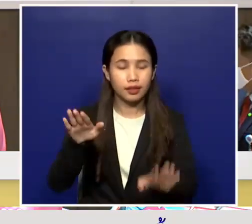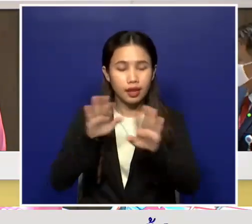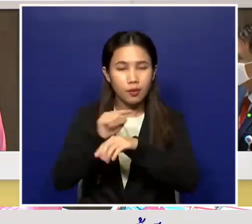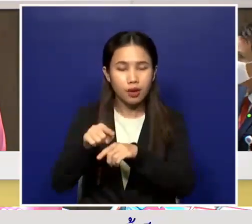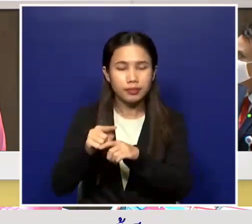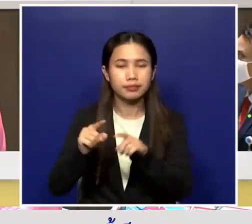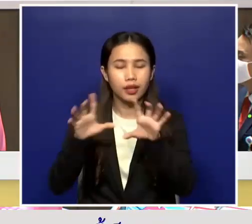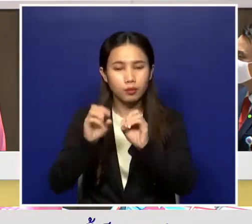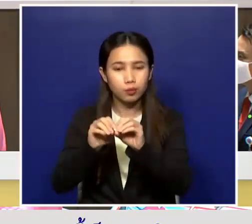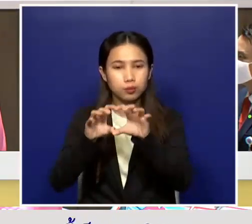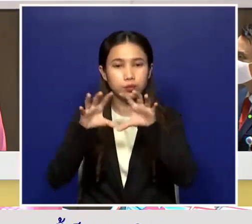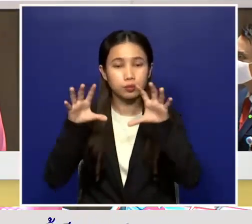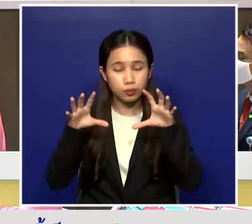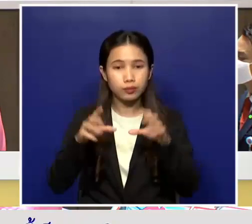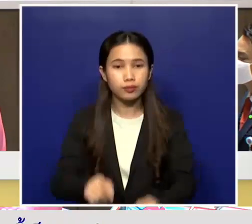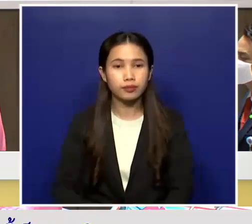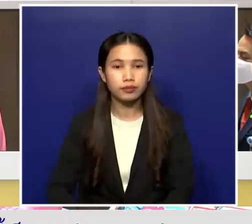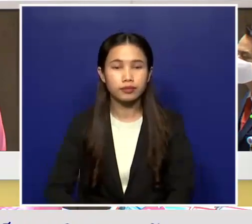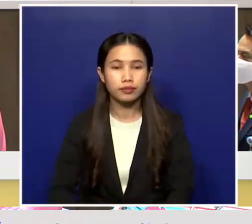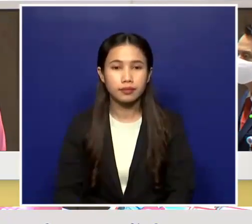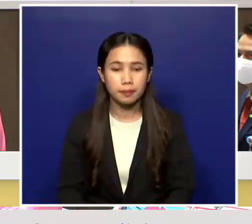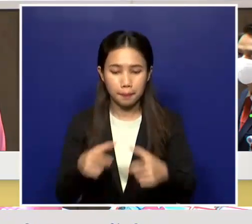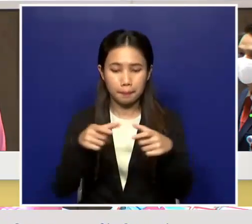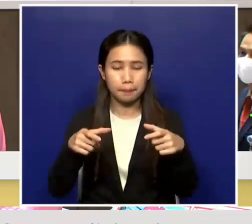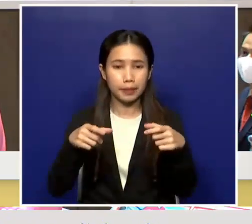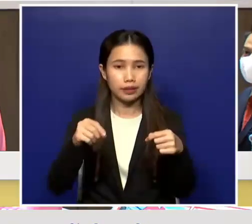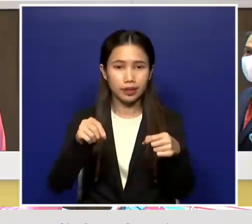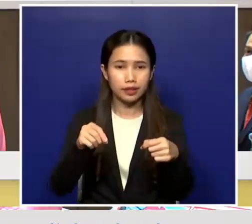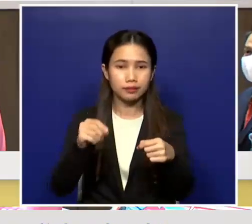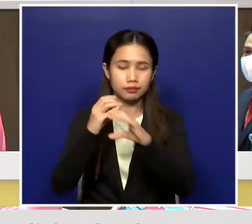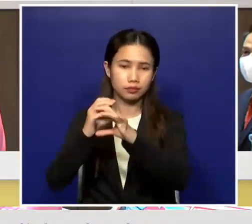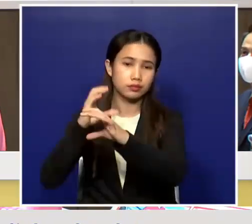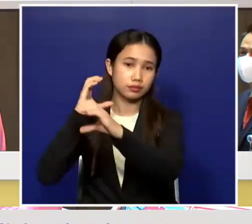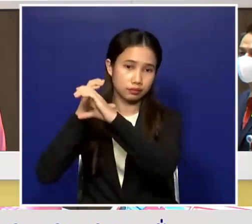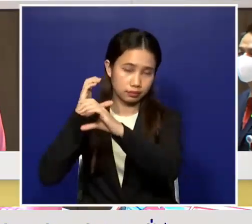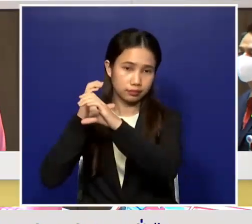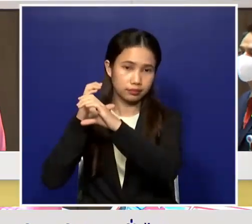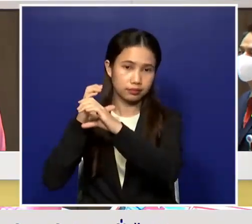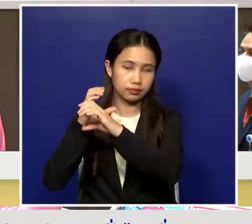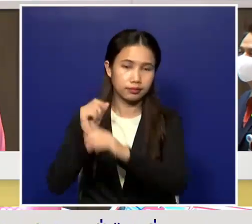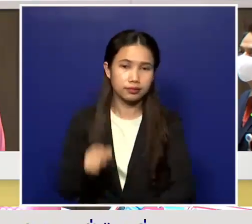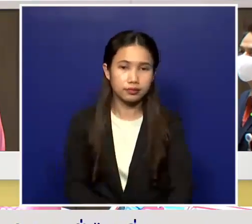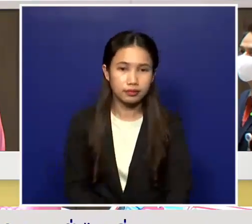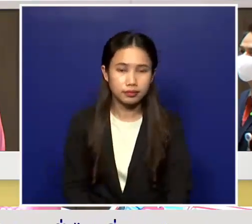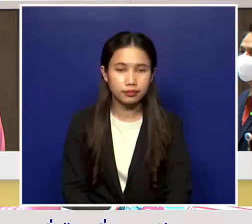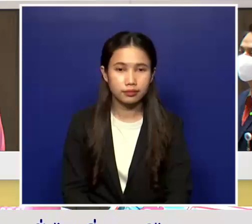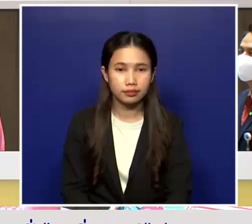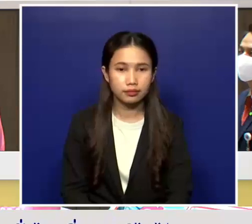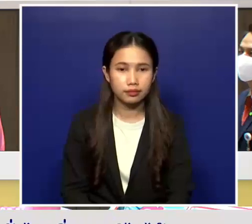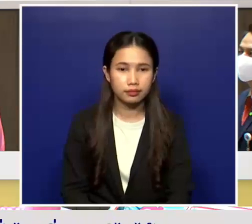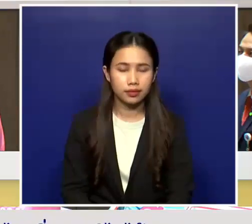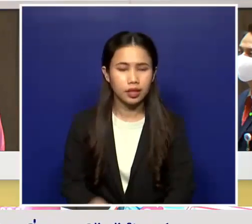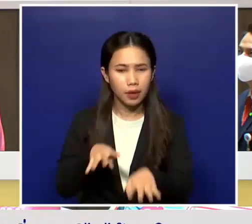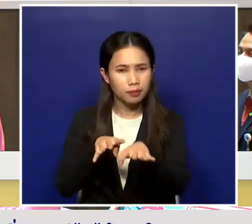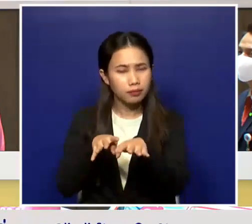ถุงลมไอ้บัสนี่มันเอาบัสที่เป็นรถแหนบเนี่ยมันใช้กับรถบรรทุกสง